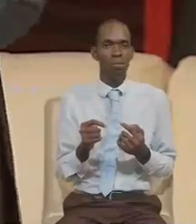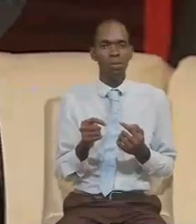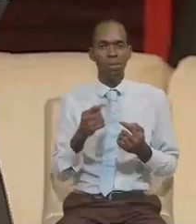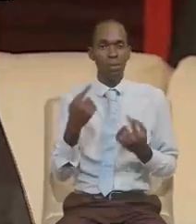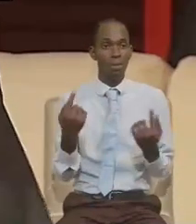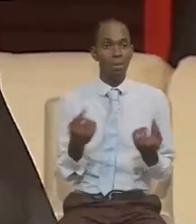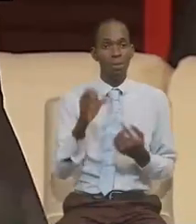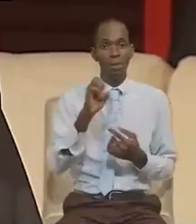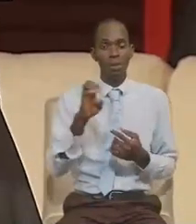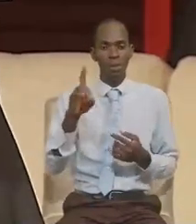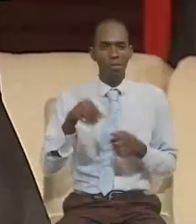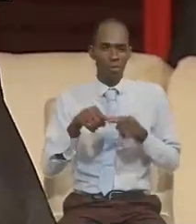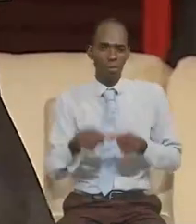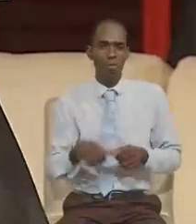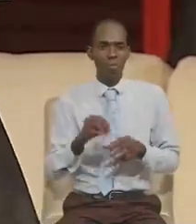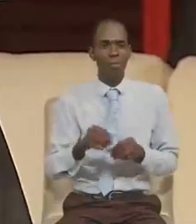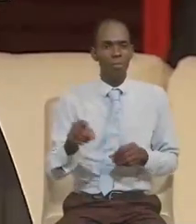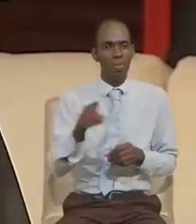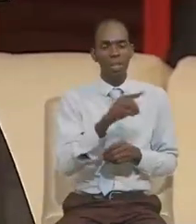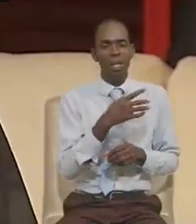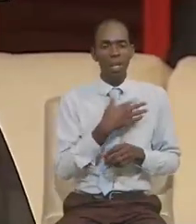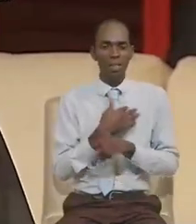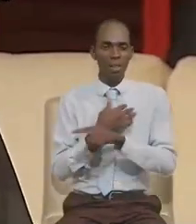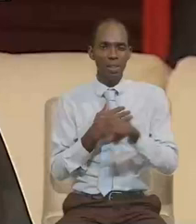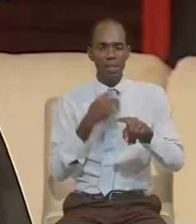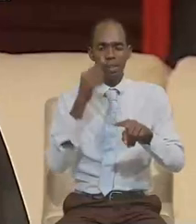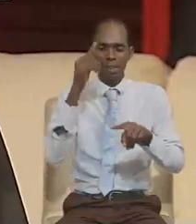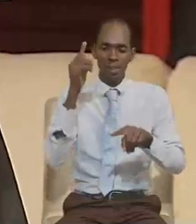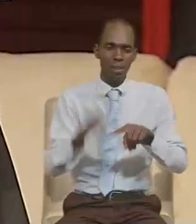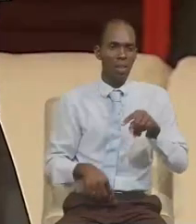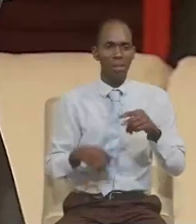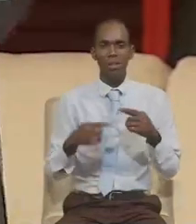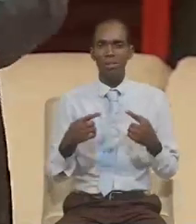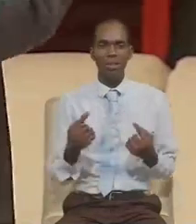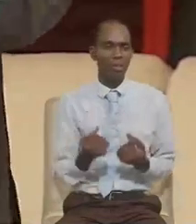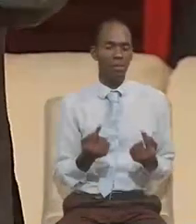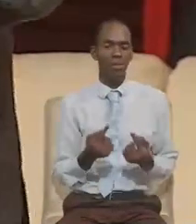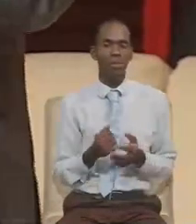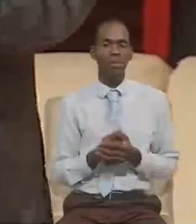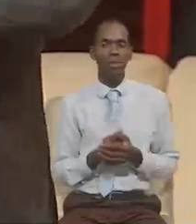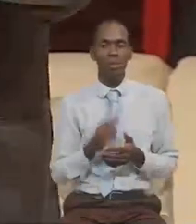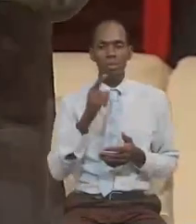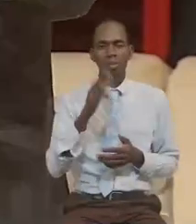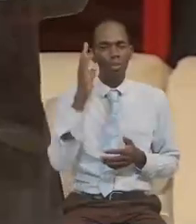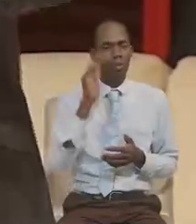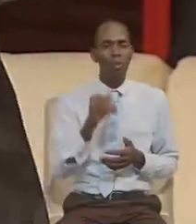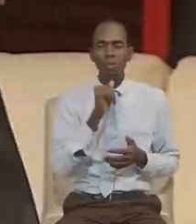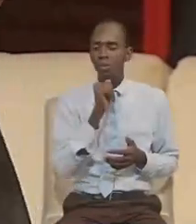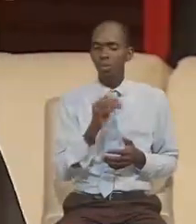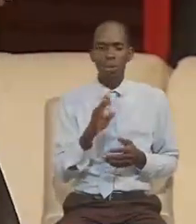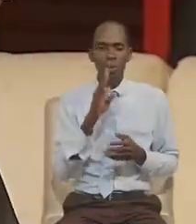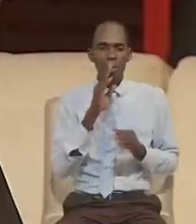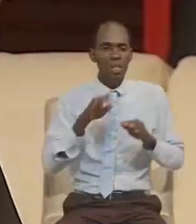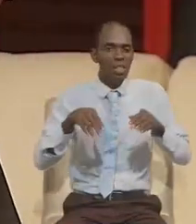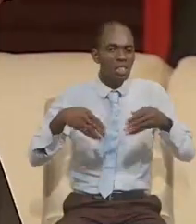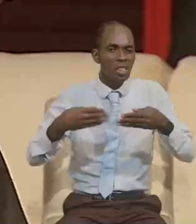pécher. Il ne peut pas pécher. Il ne peut pas pécher. Il ne donnera pas des excuses pour le péché